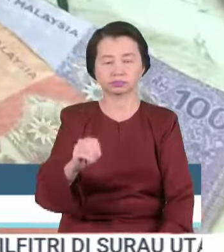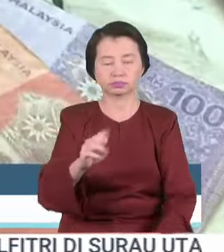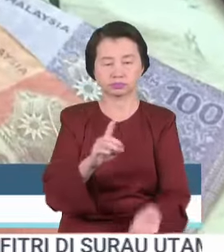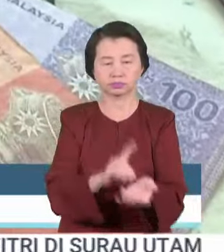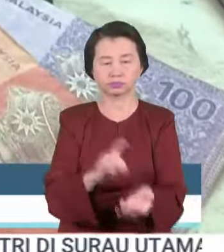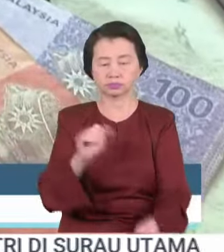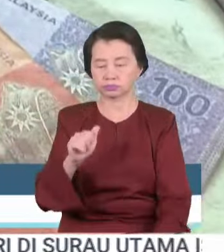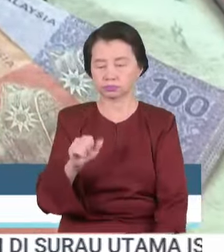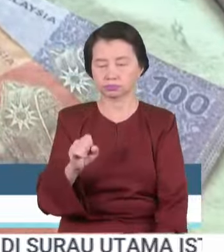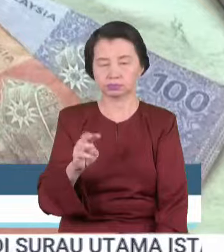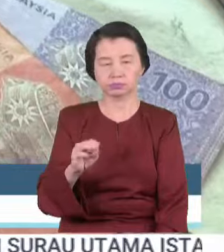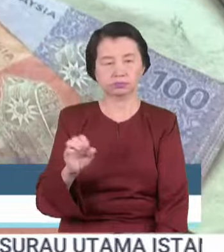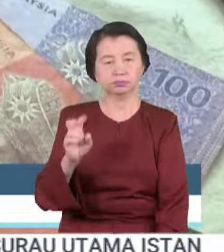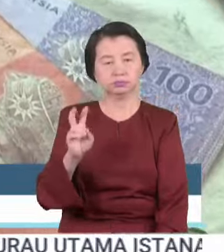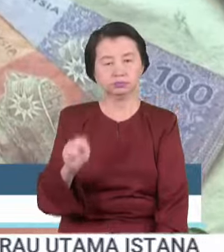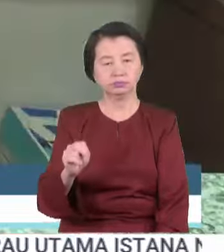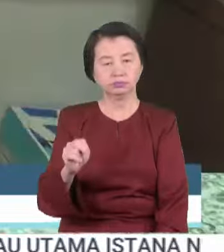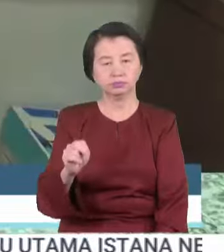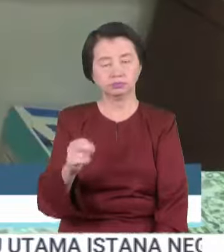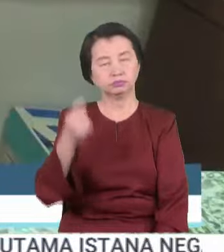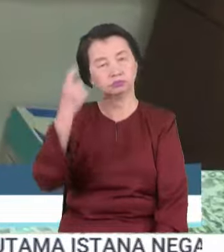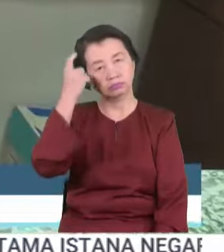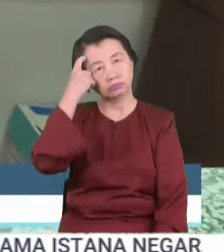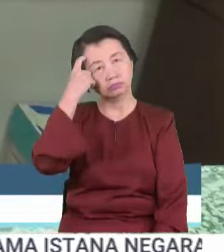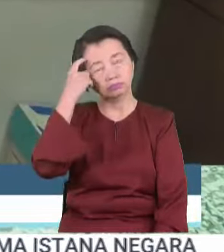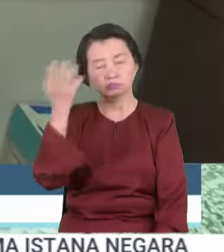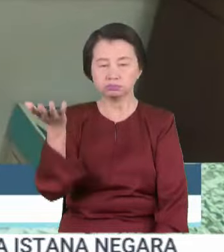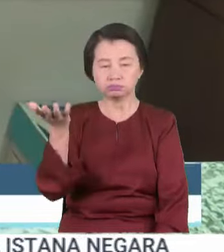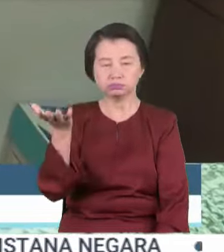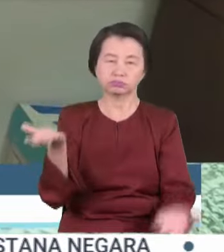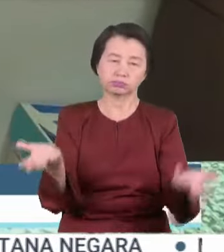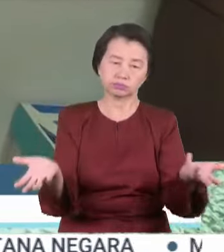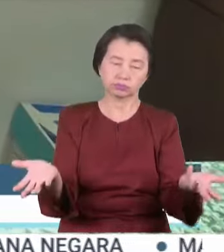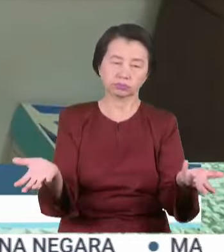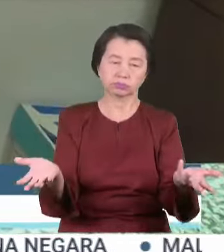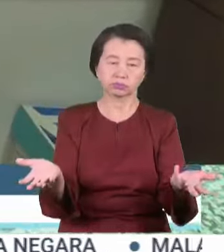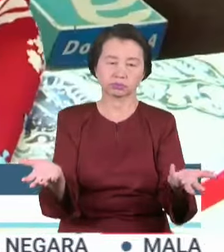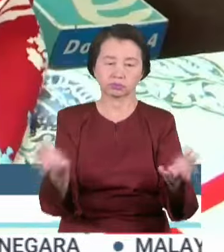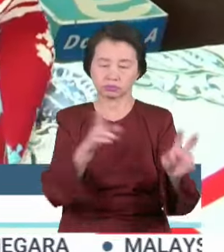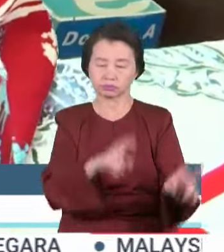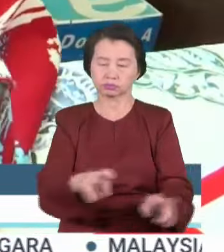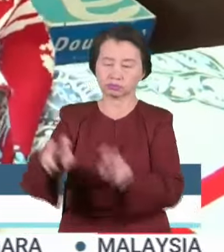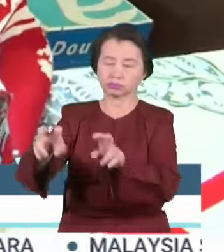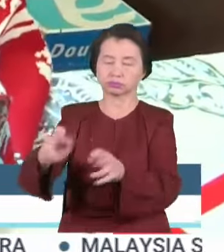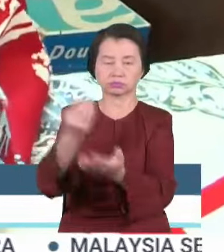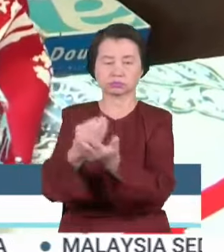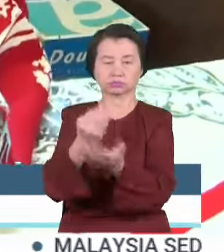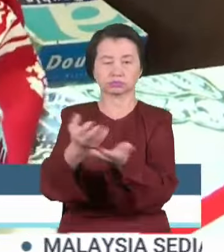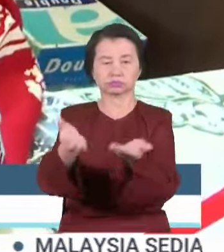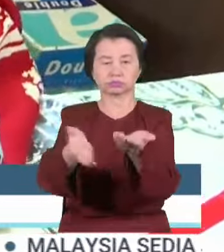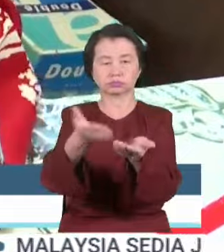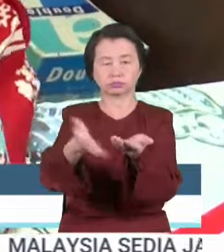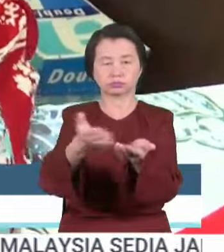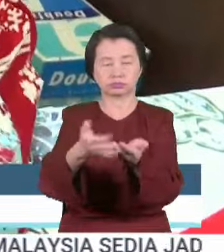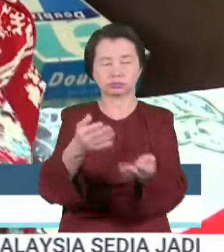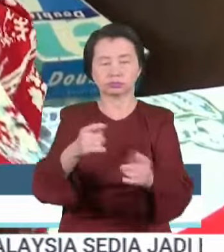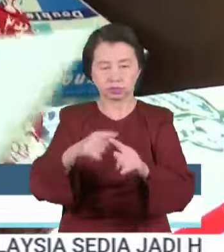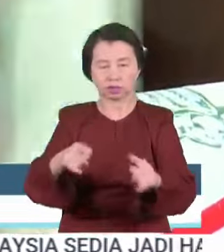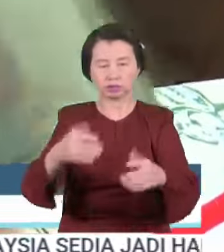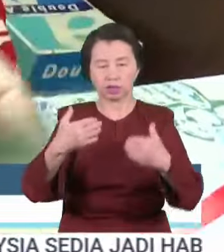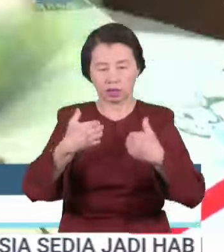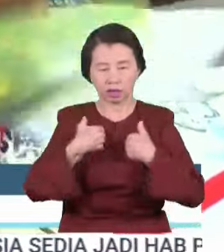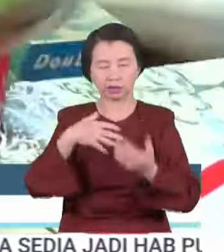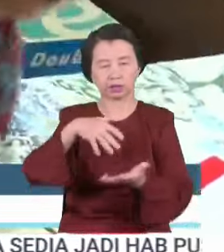Dr. Azman Azwan Azmawati berpendapat, meskipun transisi duit raya memudahkan, namun